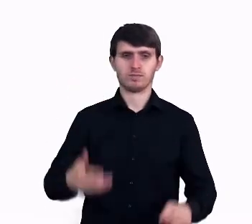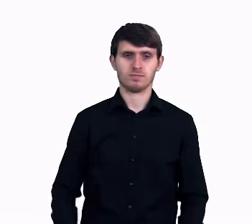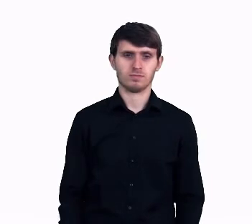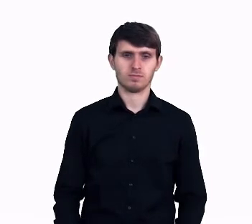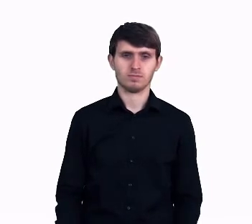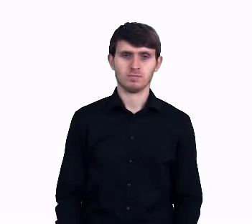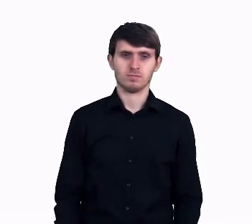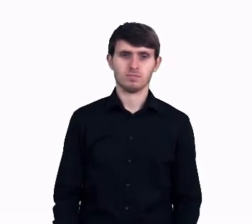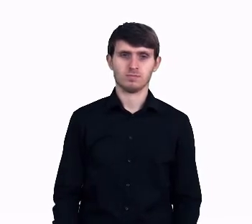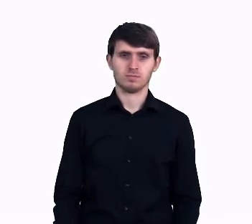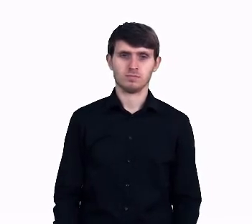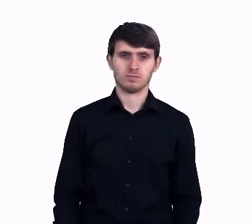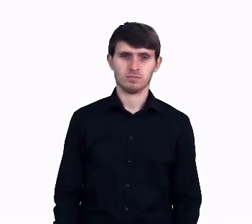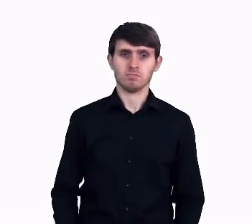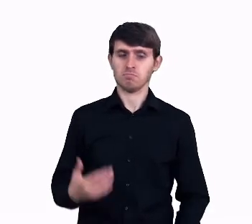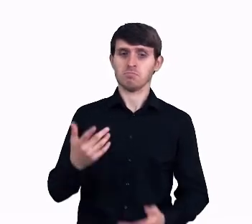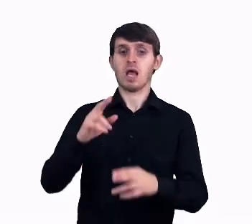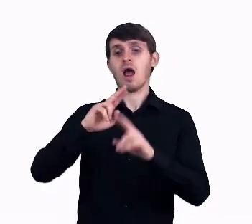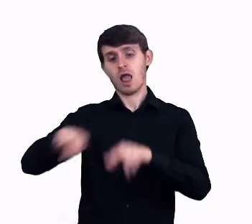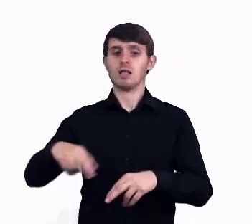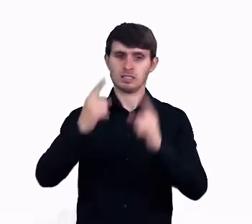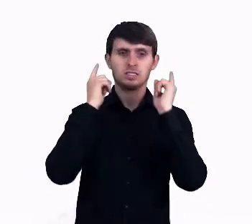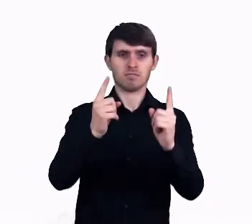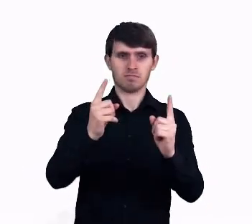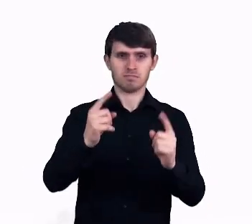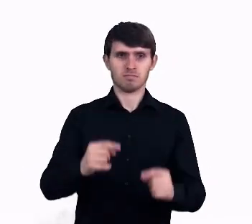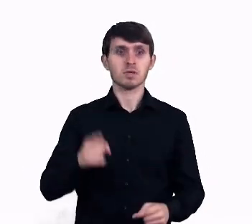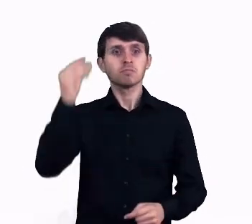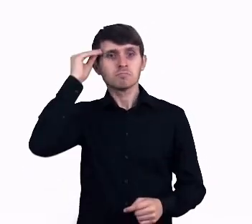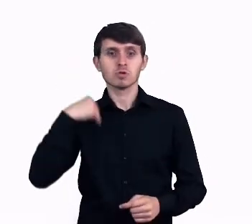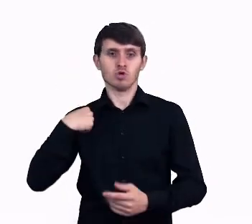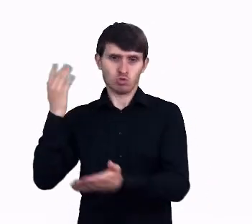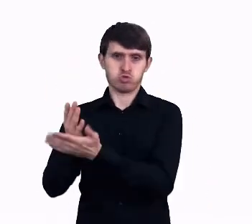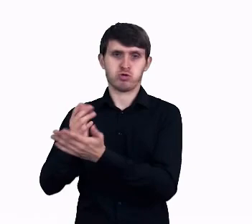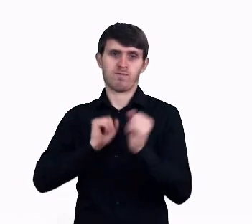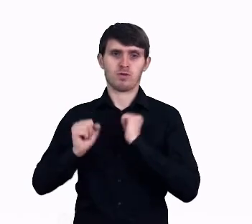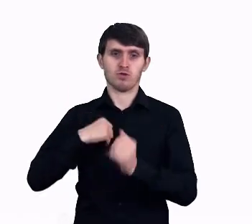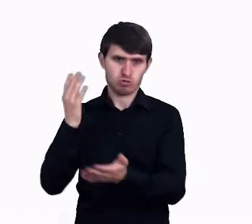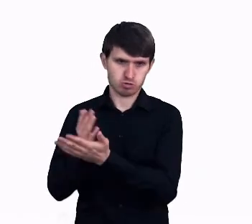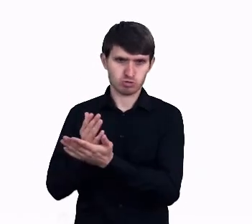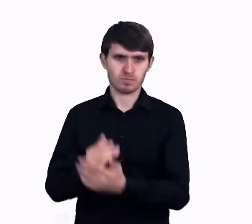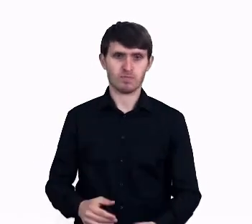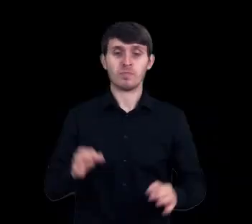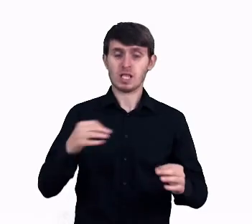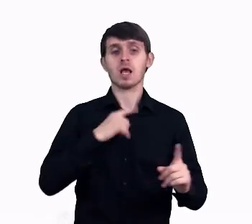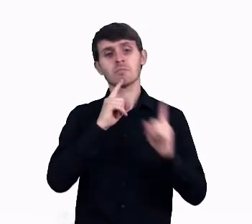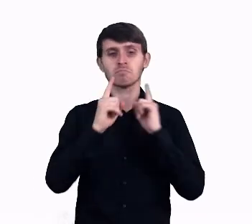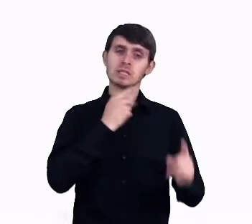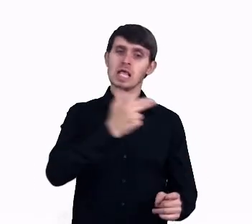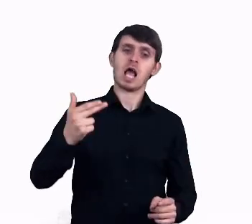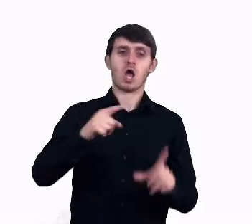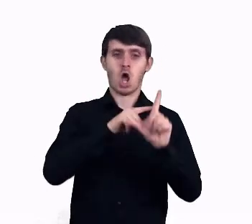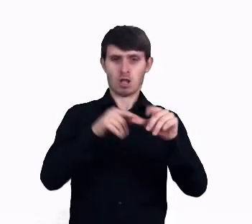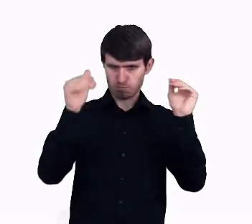stopni to kąt ostry resztę zadań zróbcie sami chociaż Właśnie mi mówi że skończyłem teraz umiemy już